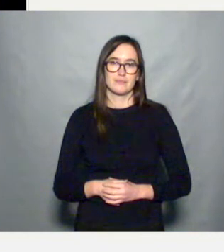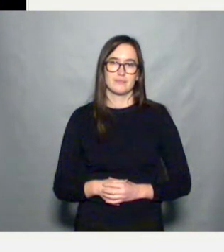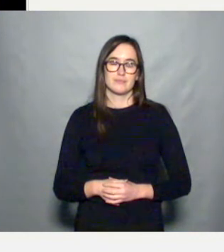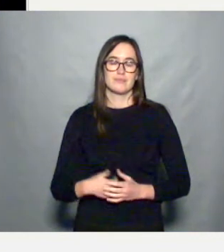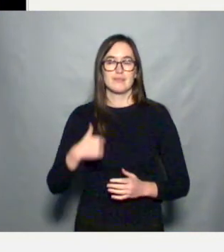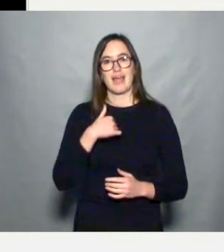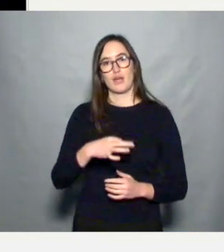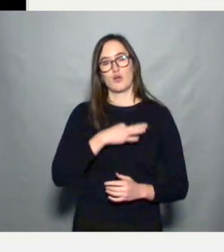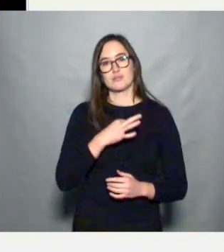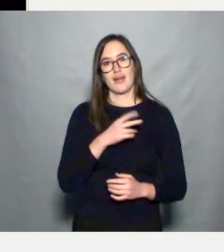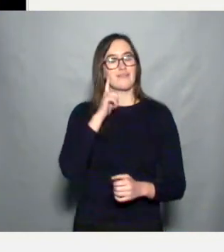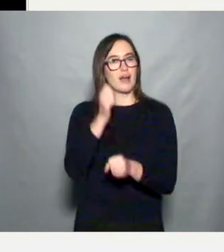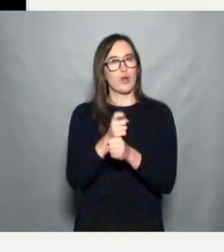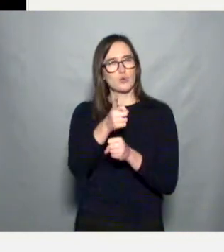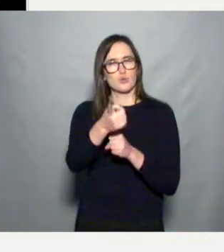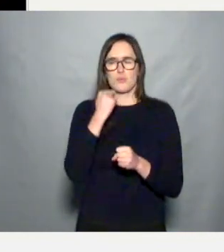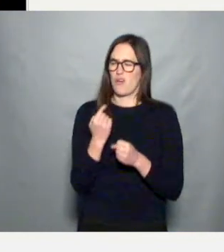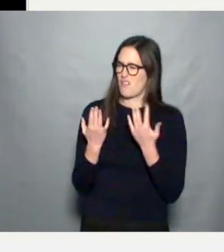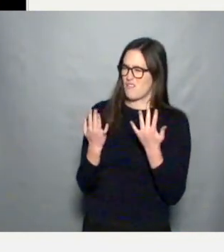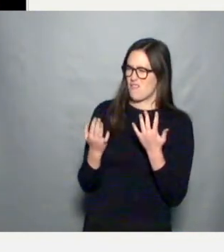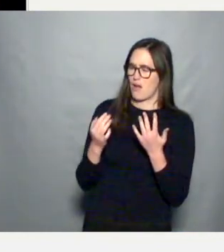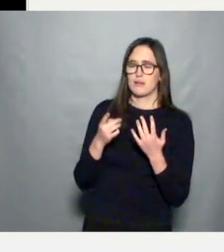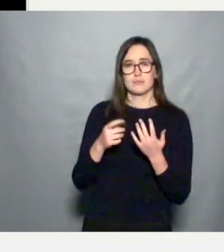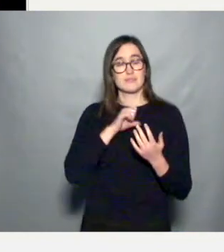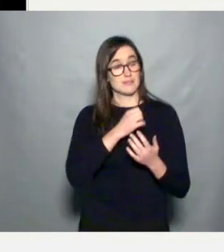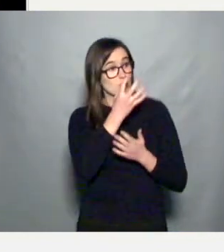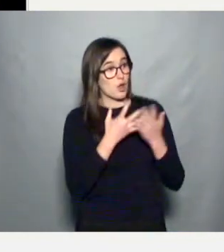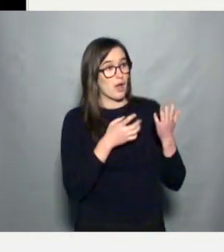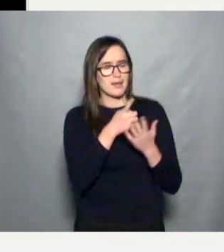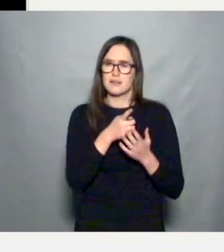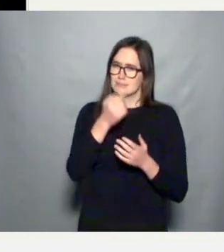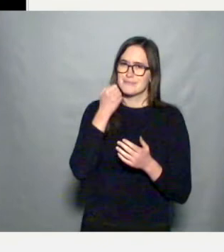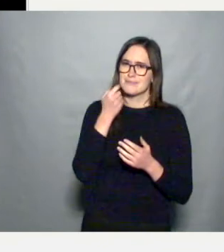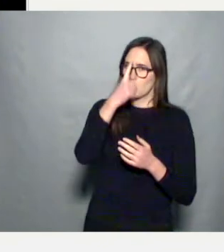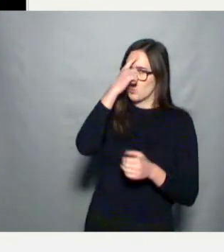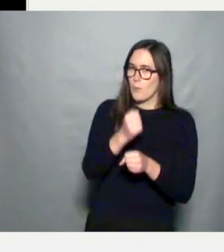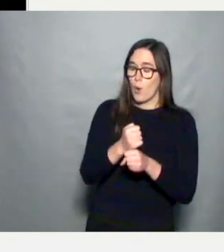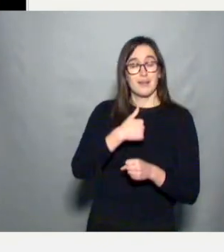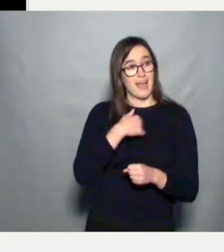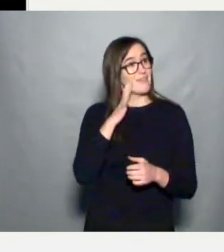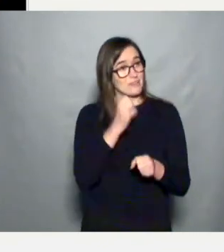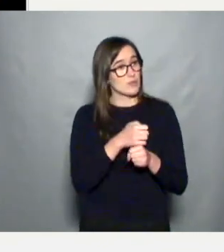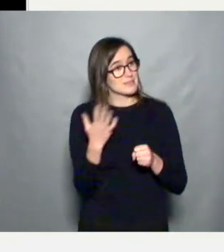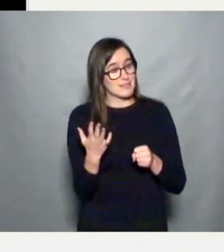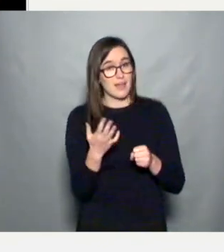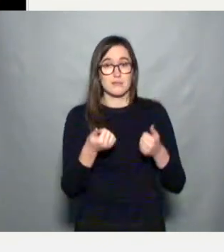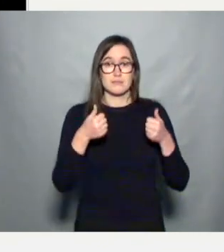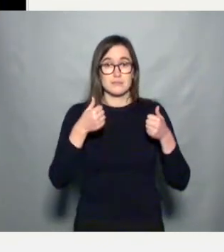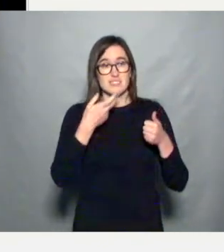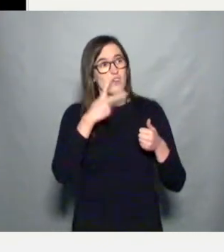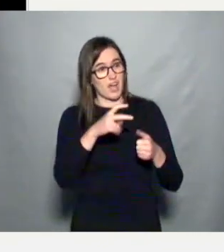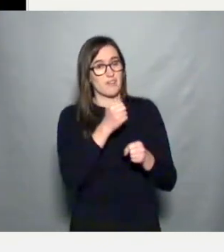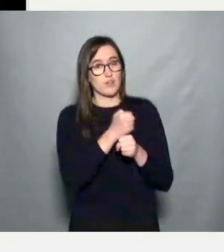Jag önskar att varje gång du frågar vad det är, tro på min förklaring, att jag faktiskt inte vet, att svaret är dolt, även för mig.